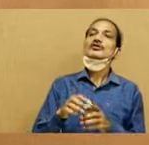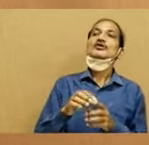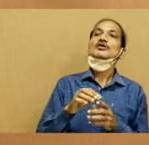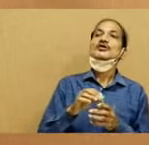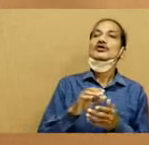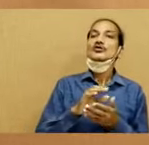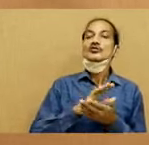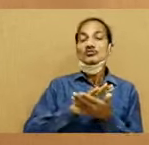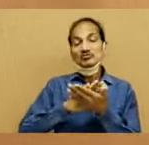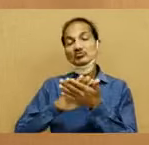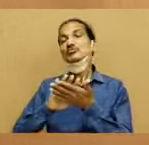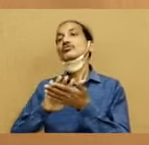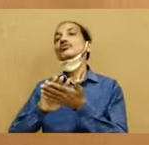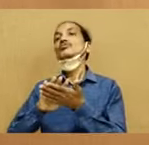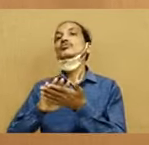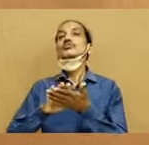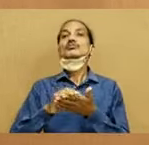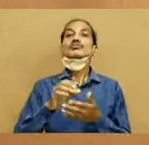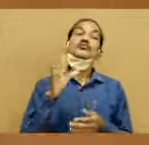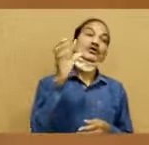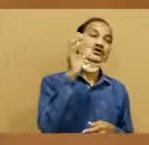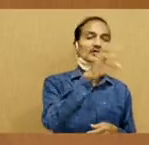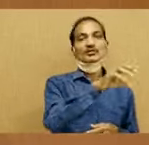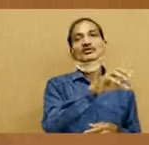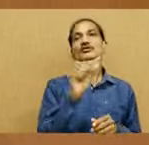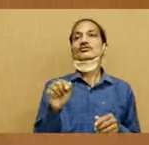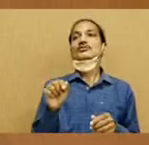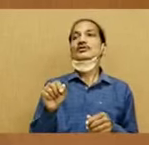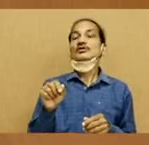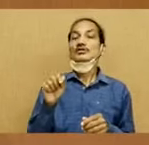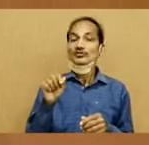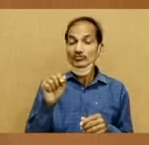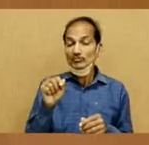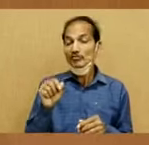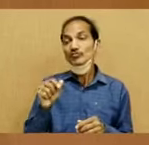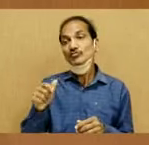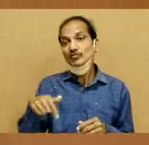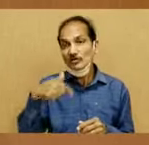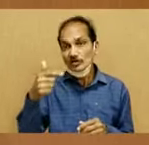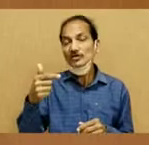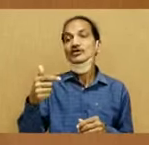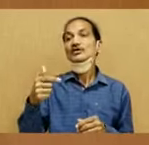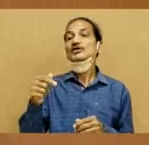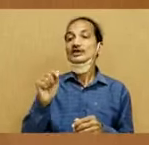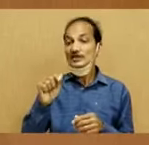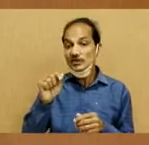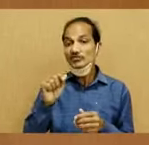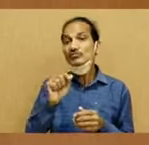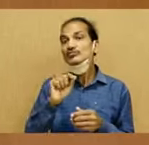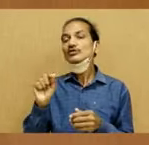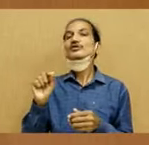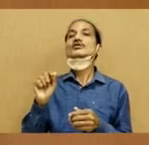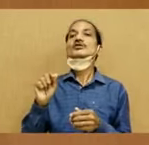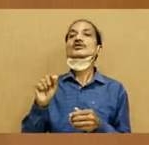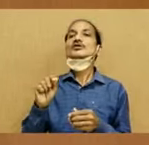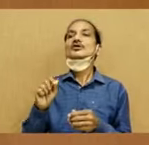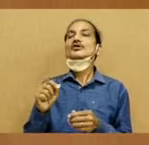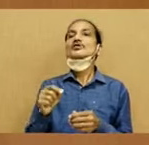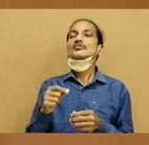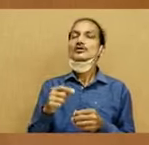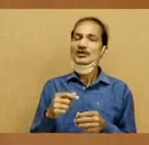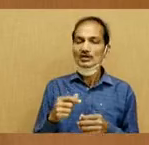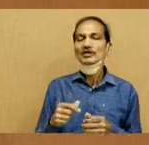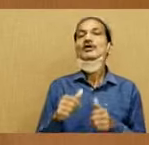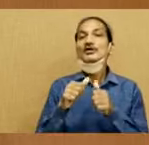ଭଲମନ୍ଦ ଉପରେ ସରକାର ନିଶ୍ଚୟ ନଜର ରଖିବେ। ମୁଁ ଖାଲି ଏ ସକାଶେ କ୍ଲାରିଫାଇ କରିଦେବାକୁ ଚାହେଁ କି